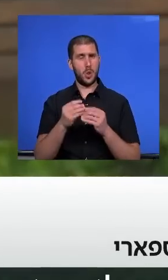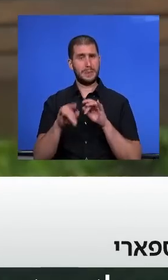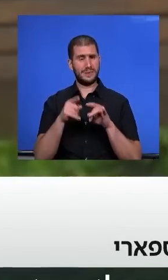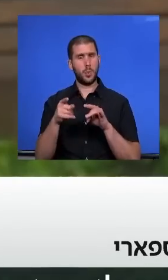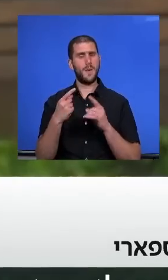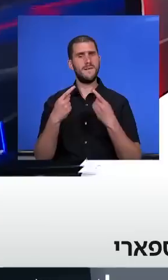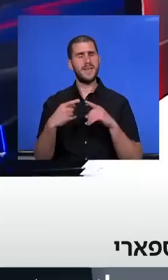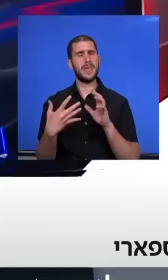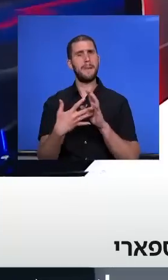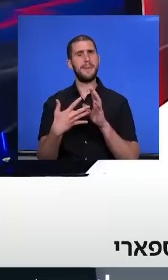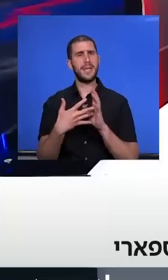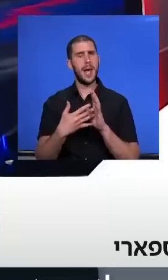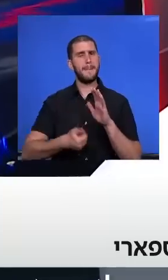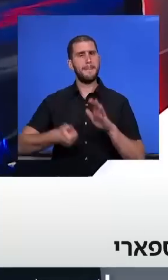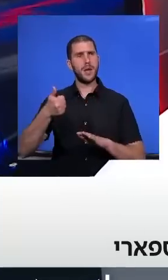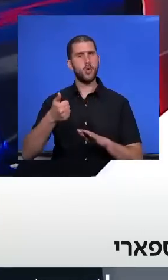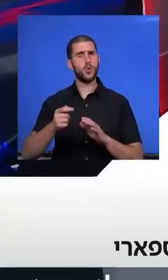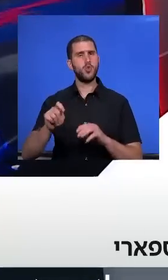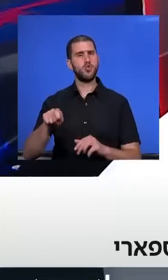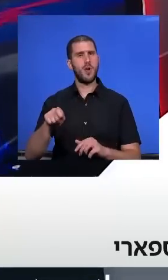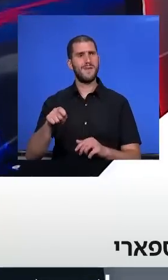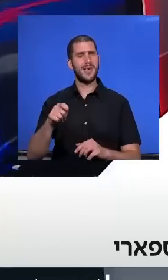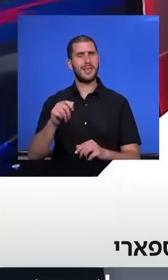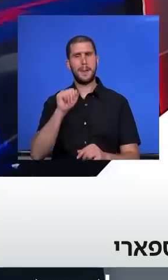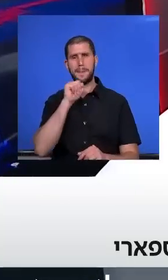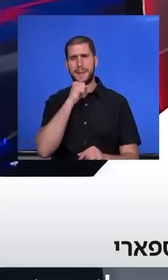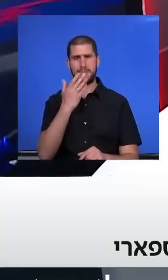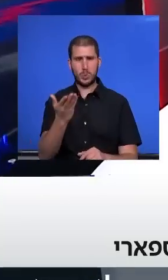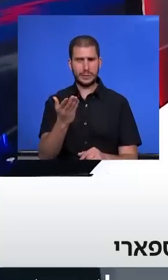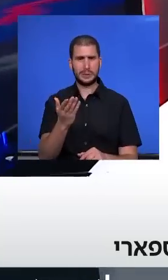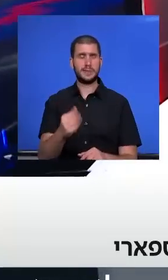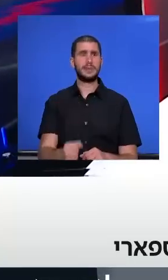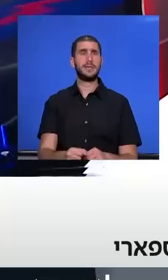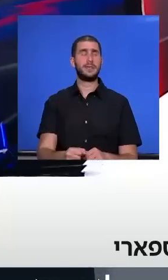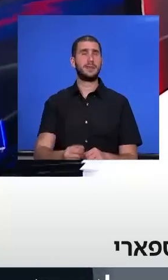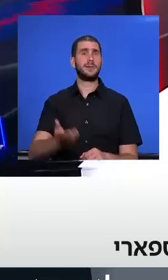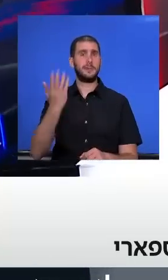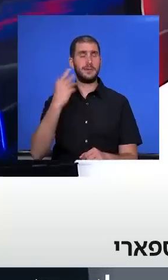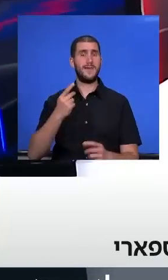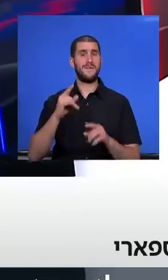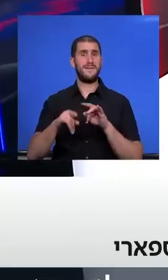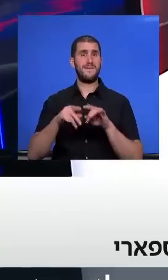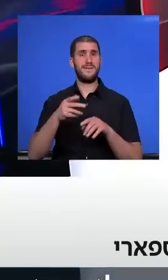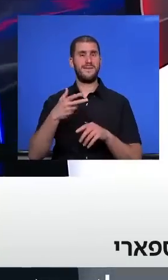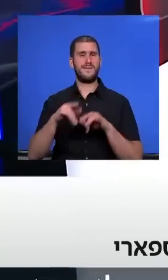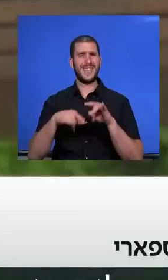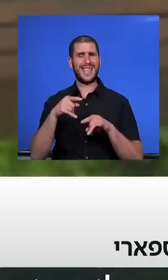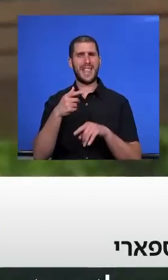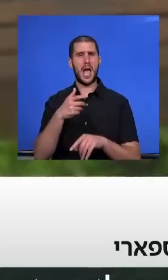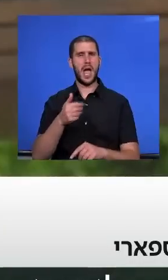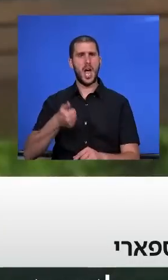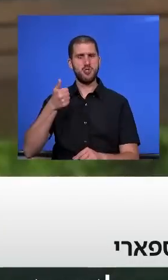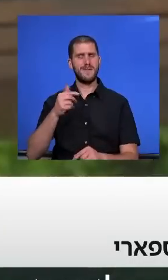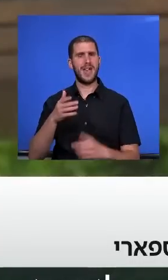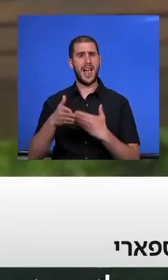בוועדת בדיקה בראשות שופט בדימוס. והווטרינר הראשי ורעייתו, שהייתה גם דוברת